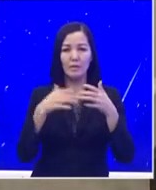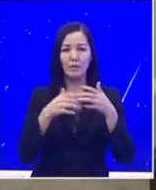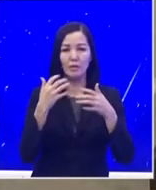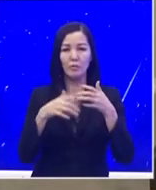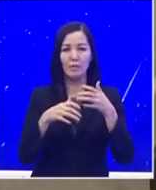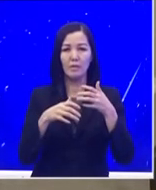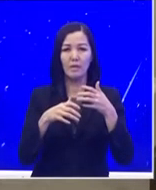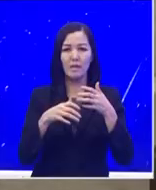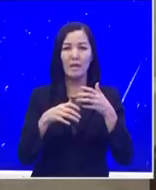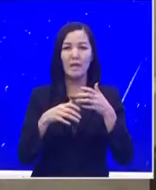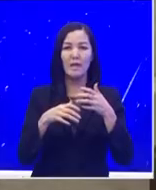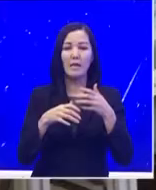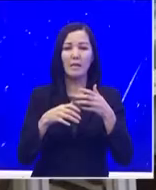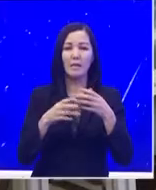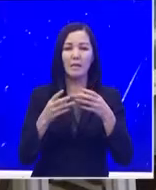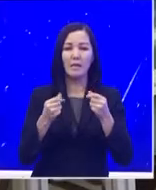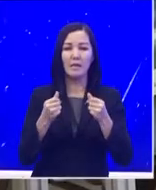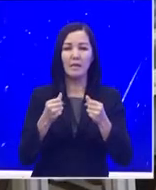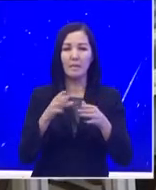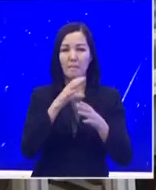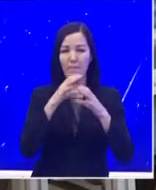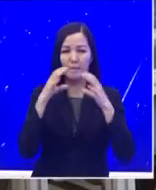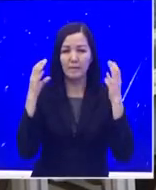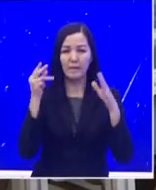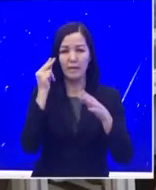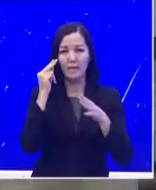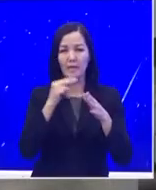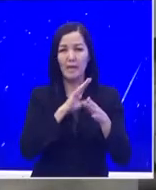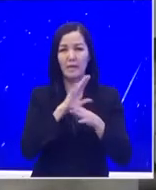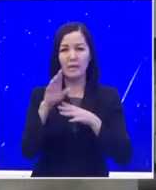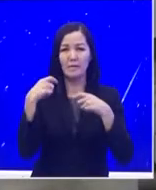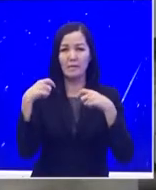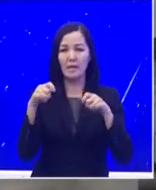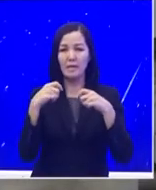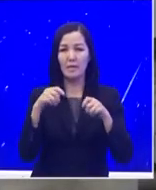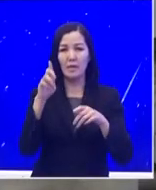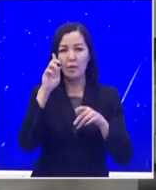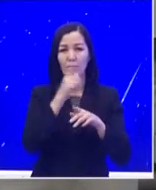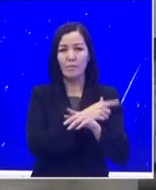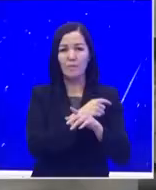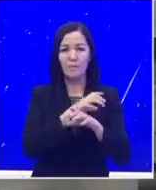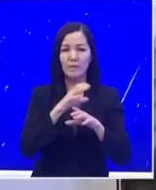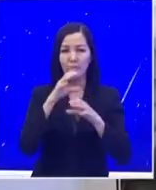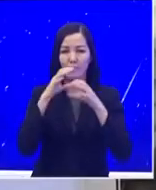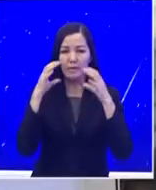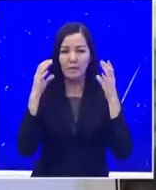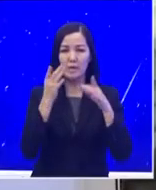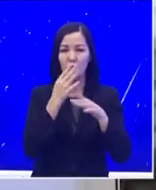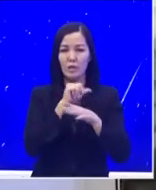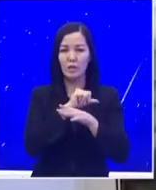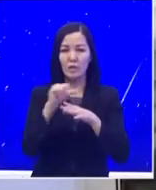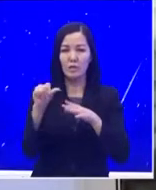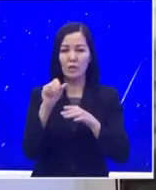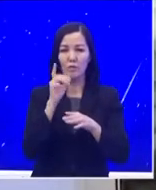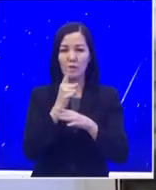этикаға сай емес әрекет жасап, маскаларды Қытайға шығарып сатқан. Сол себептен үкімет медициналық маскаларды шетелге шығаруға тыйым салып